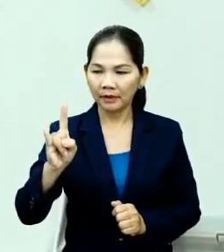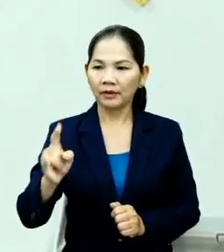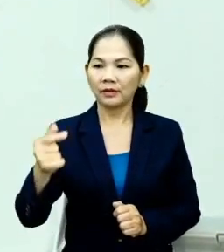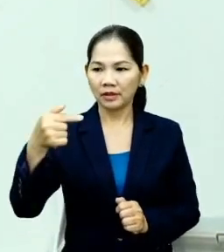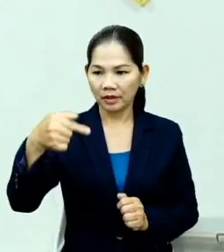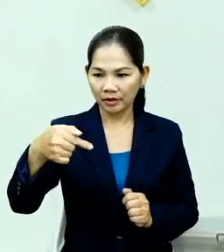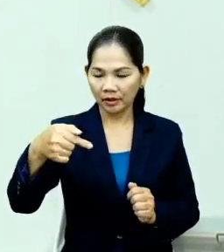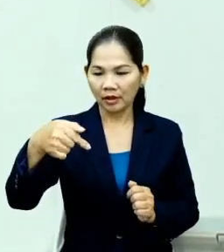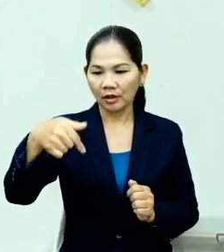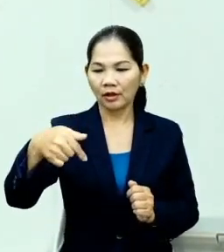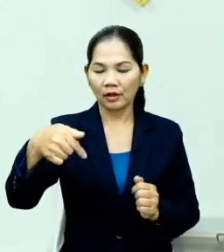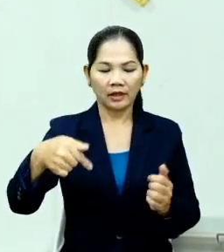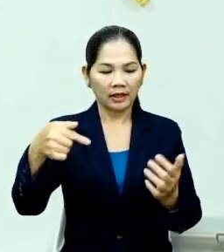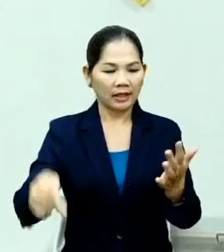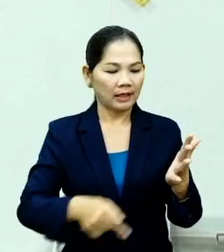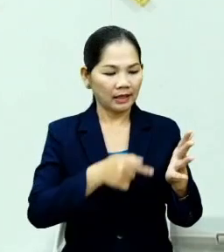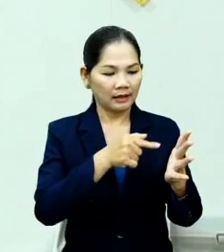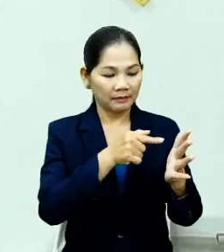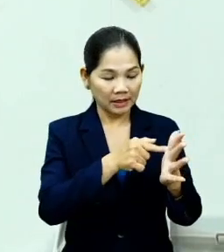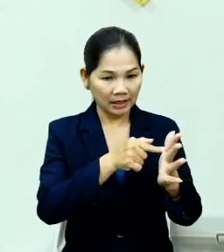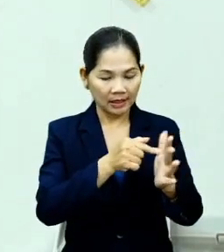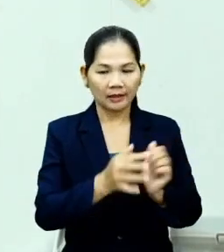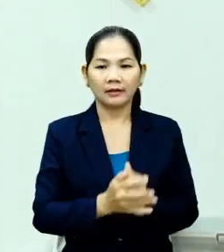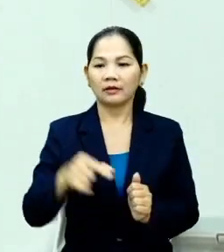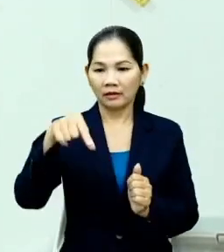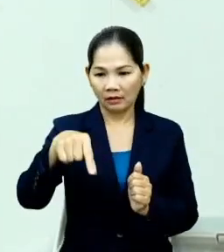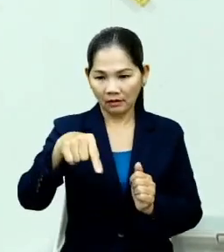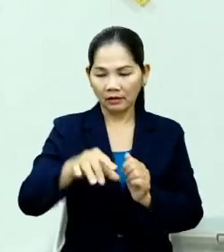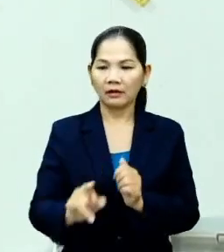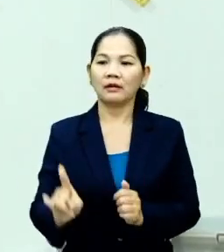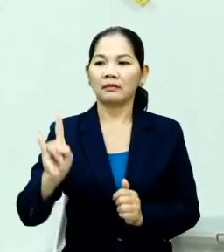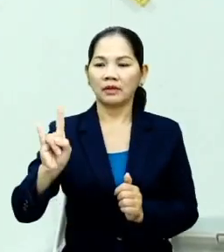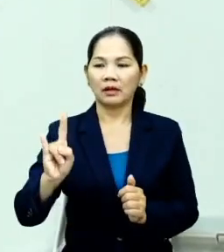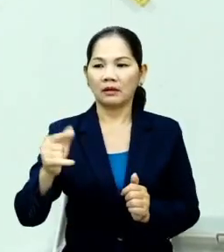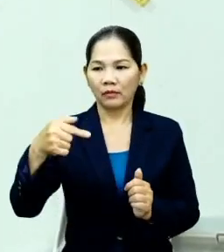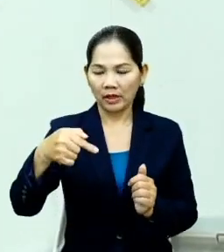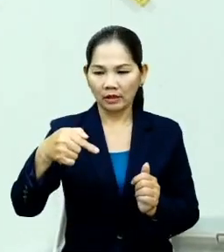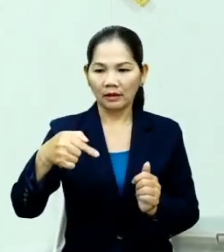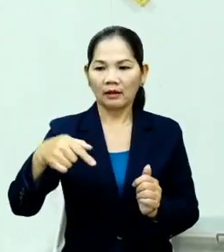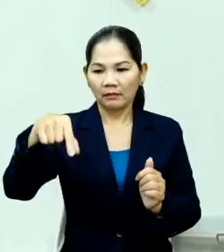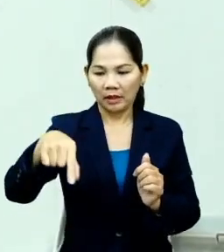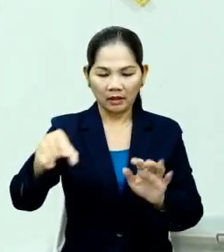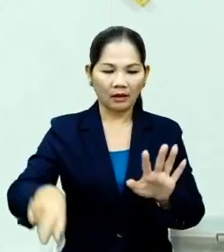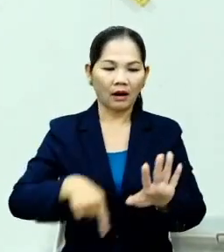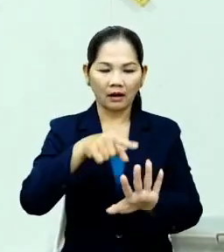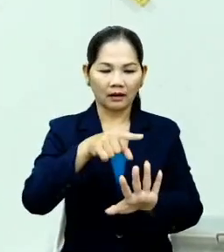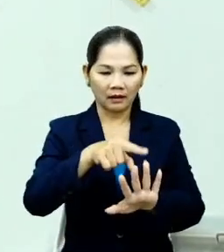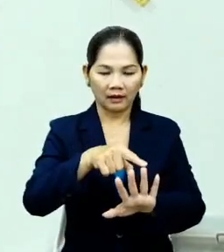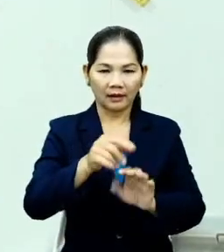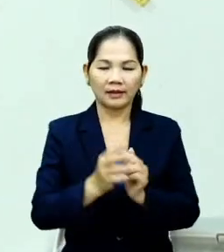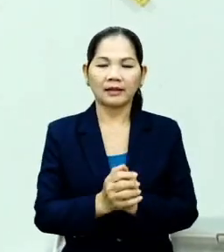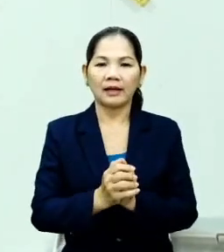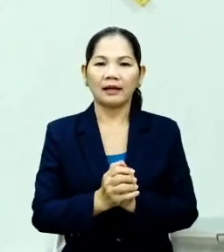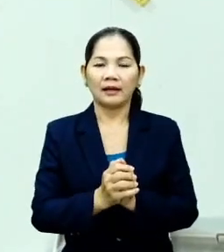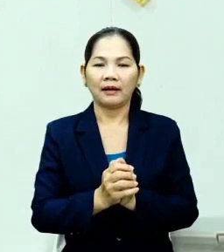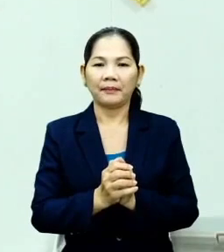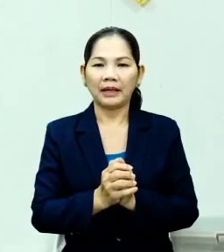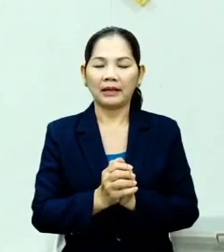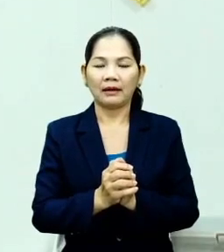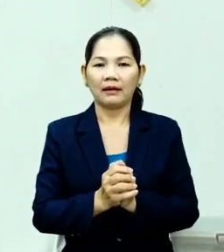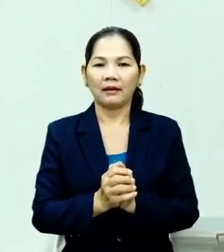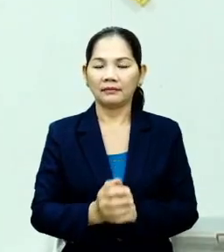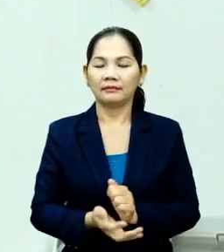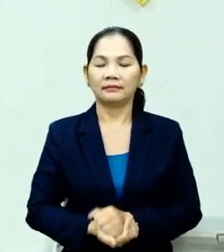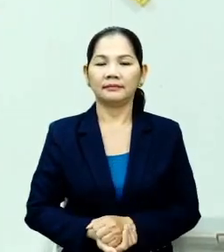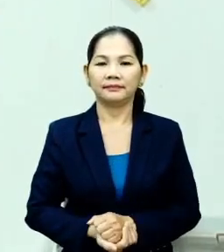nhẹ. Mình nhỏ nâng có, mình nhỏ, bần tọa muối, mình nhỏ, mình nhẹ,